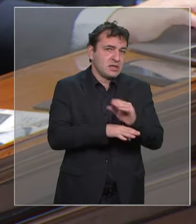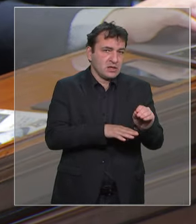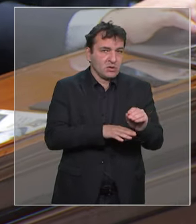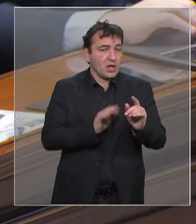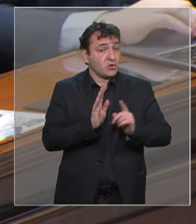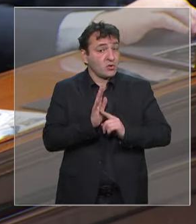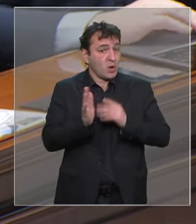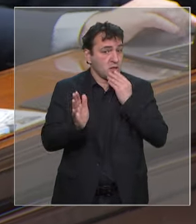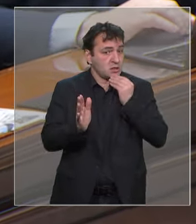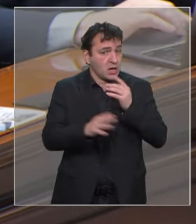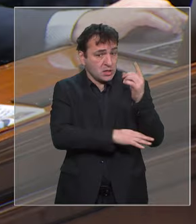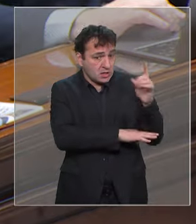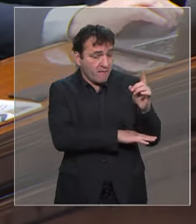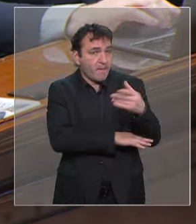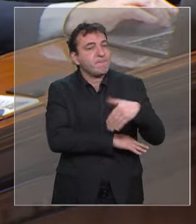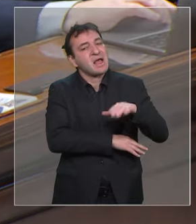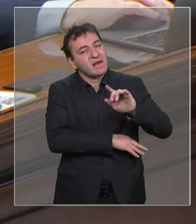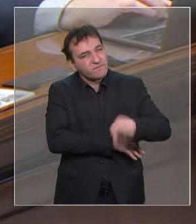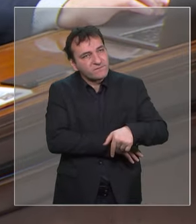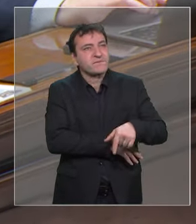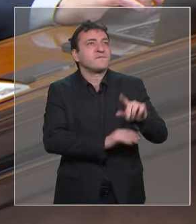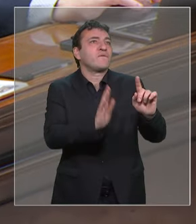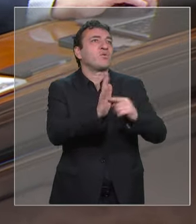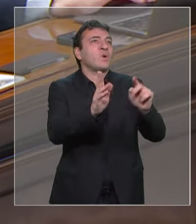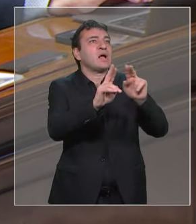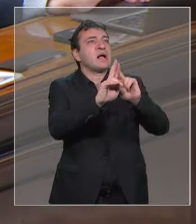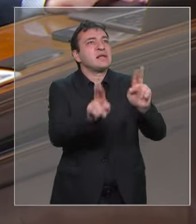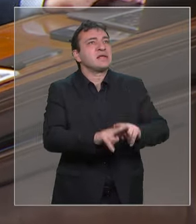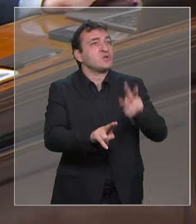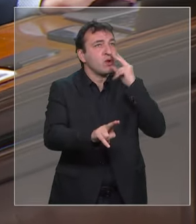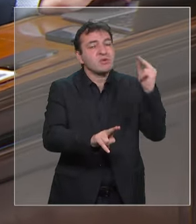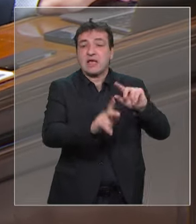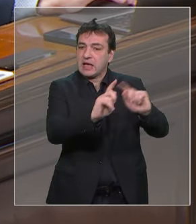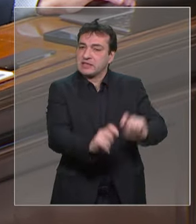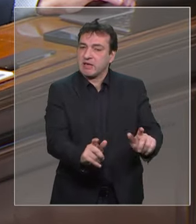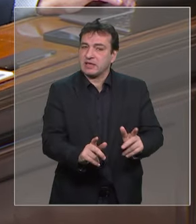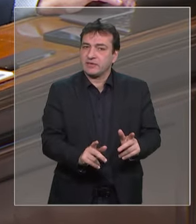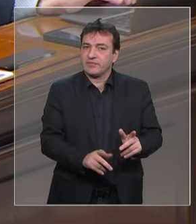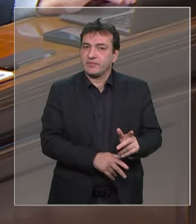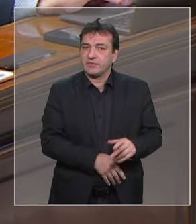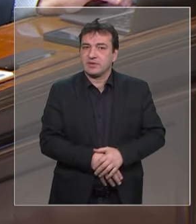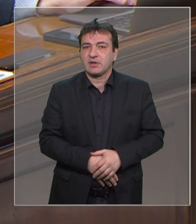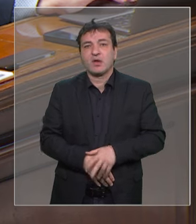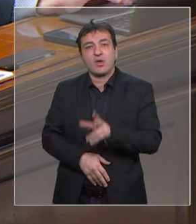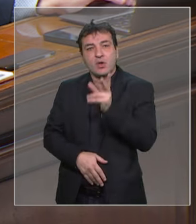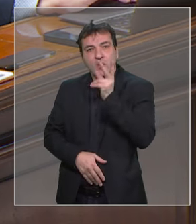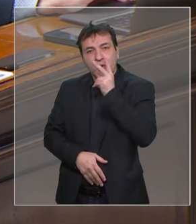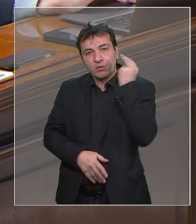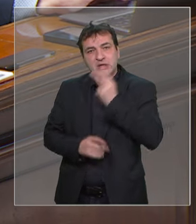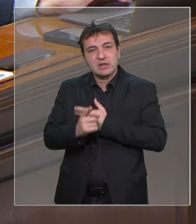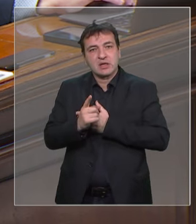le droit d'Israël de se défendre dans le respect du droit international humanitaire. Humanitaire, je le